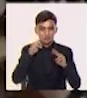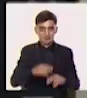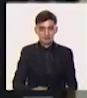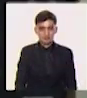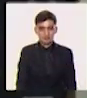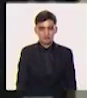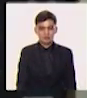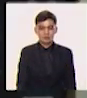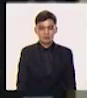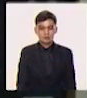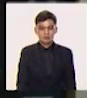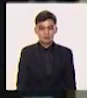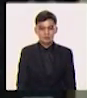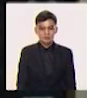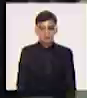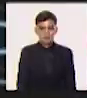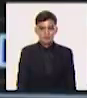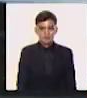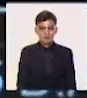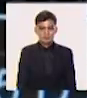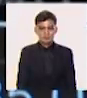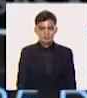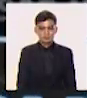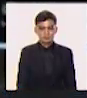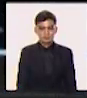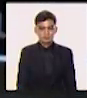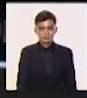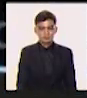Әйгерім Ердәулетқызы, Геннадий Лукин, Информбюро, Алматы.